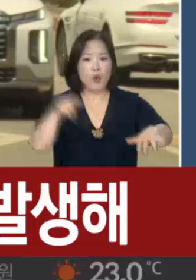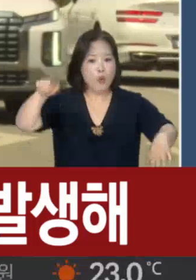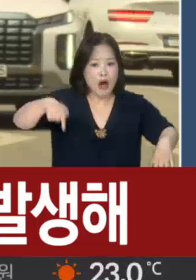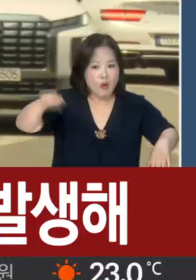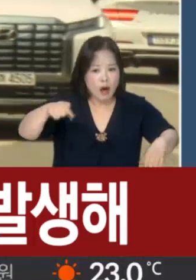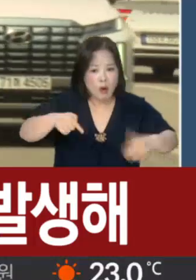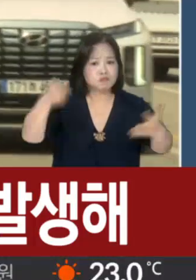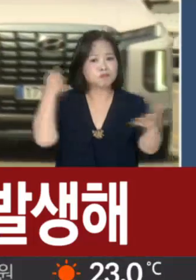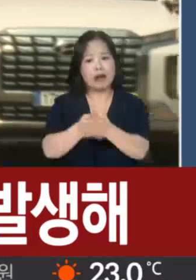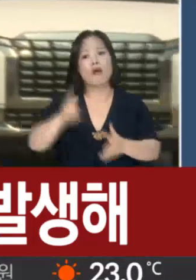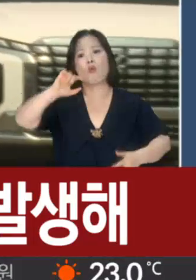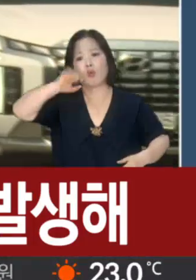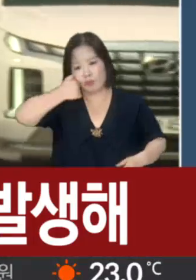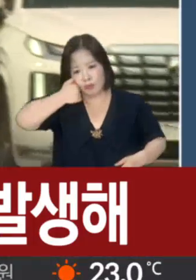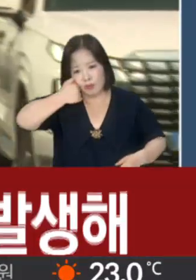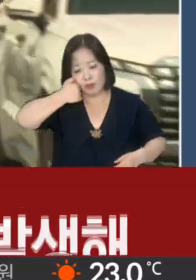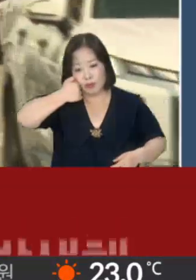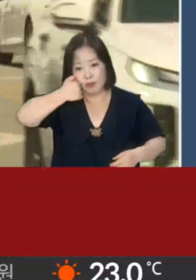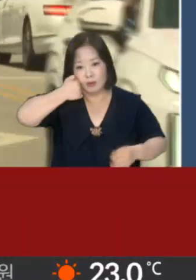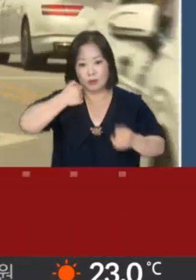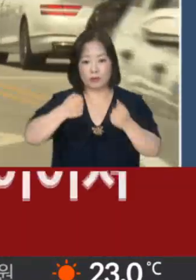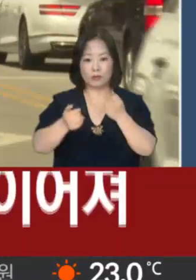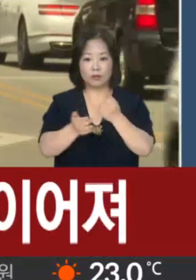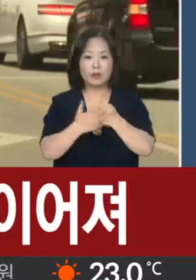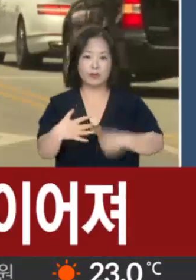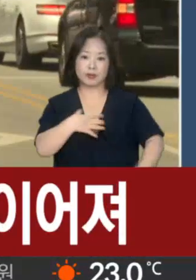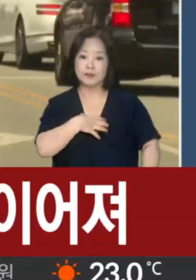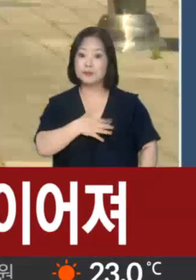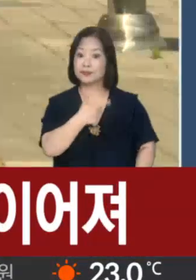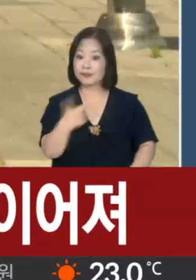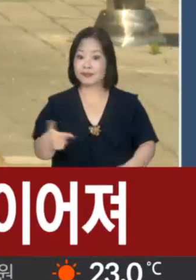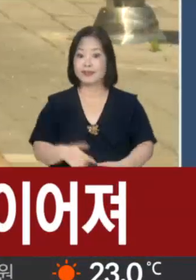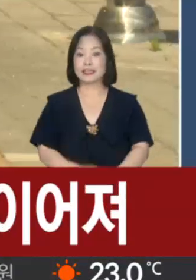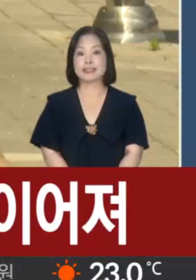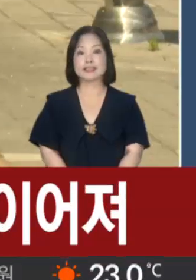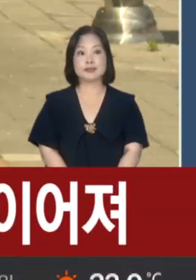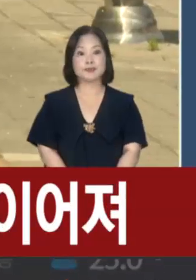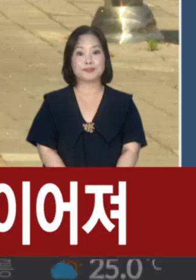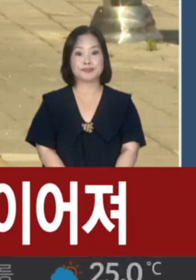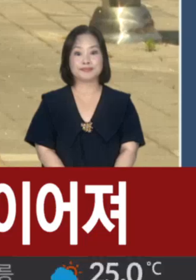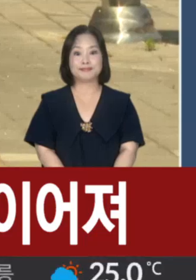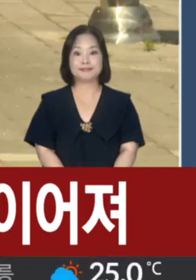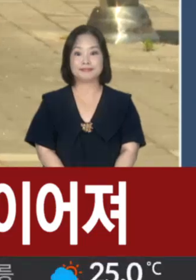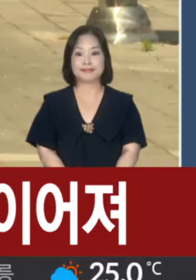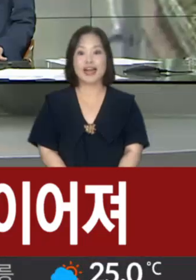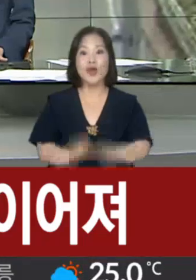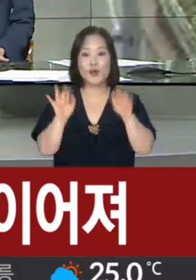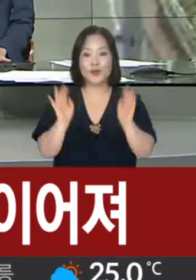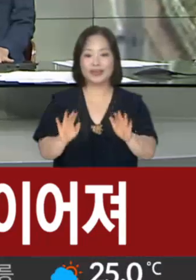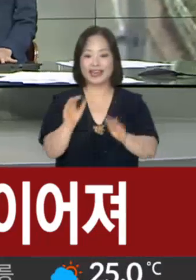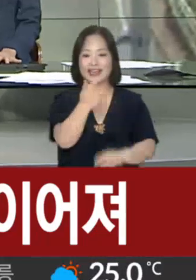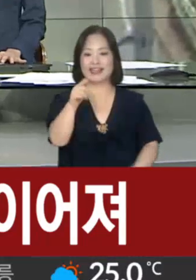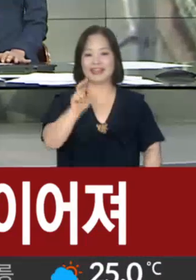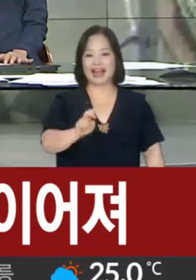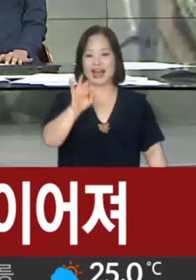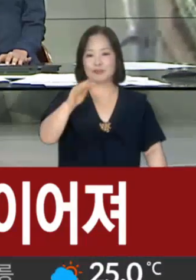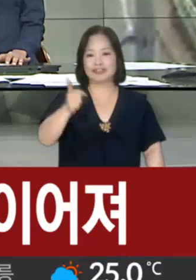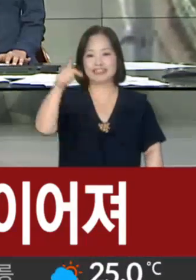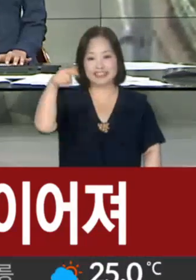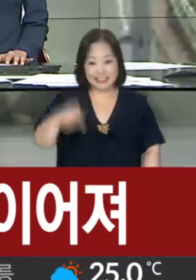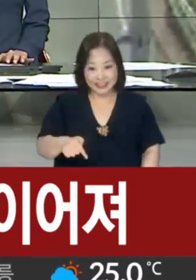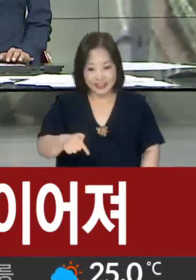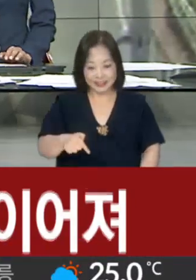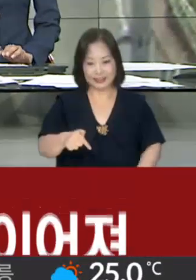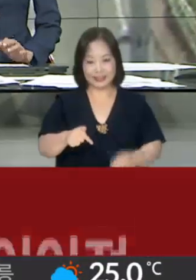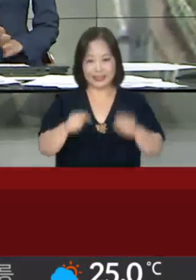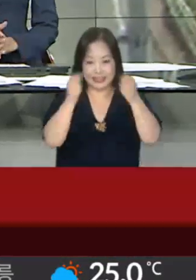점이 지진을 좀 대응하기 어려운 재난이다라고 말씀을 드릴 수 있겠습니다. 예. 예. 예, 오늘 함흥구 을지대